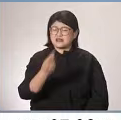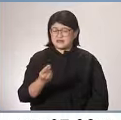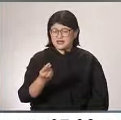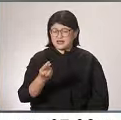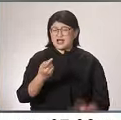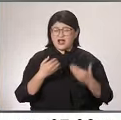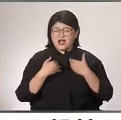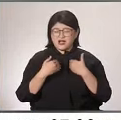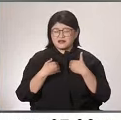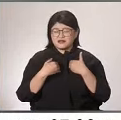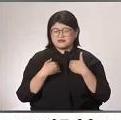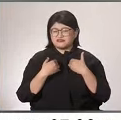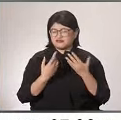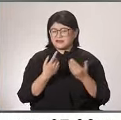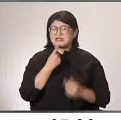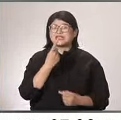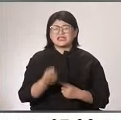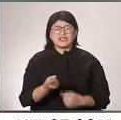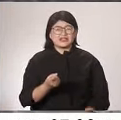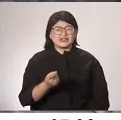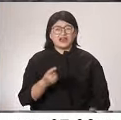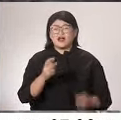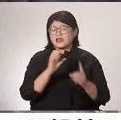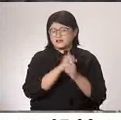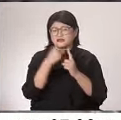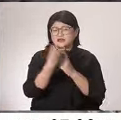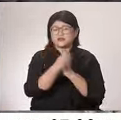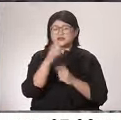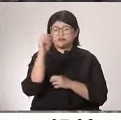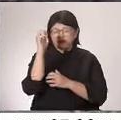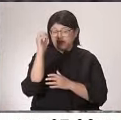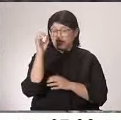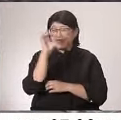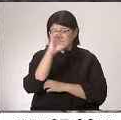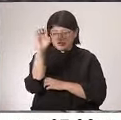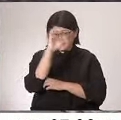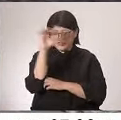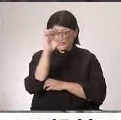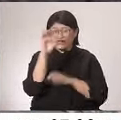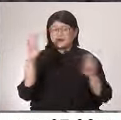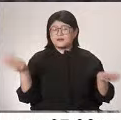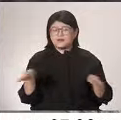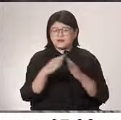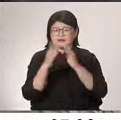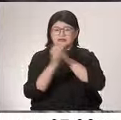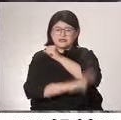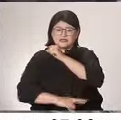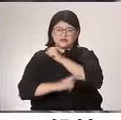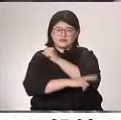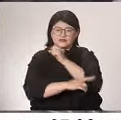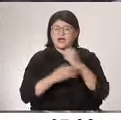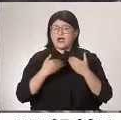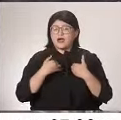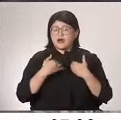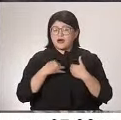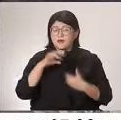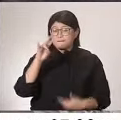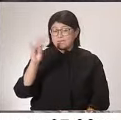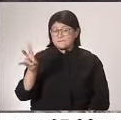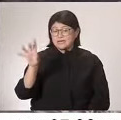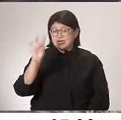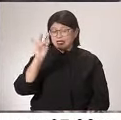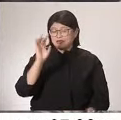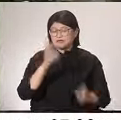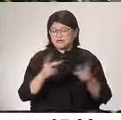NDRRMC, pinakamarami sa nagdeklara ng state of calamity ay Bicol Region na may 78